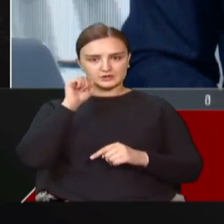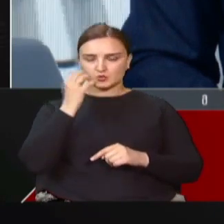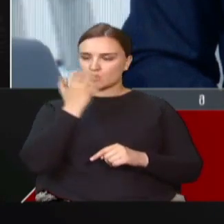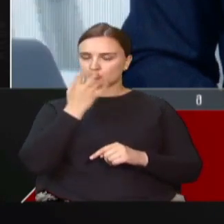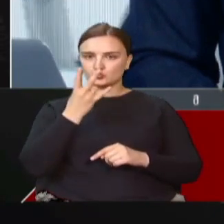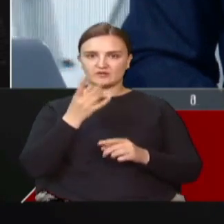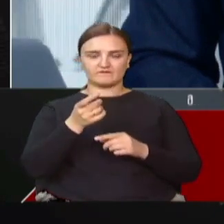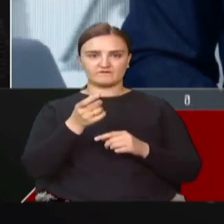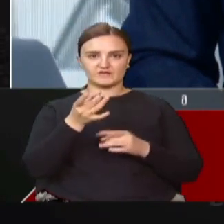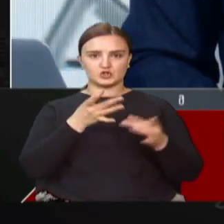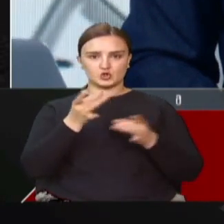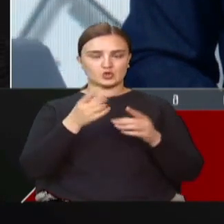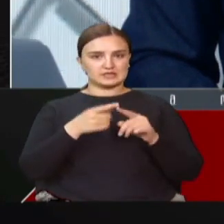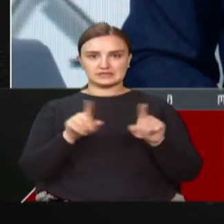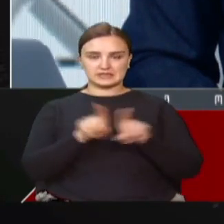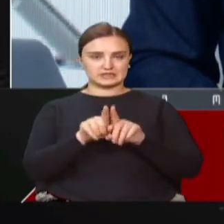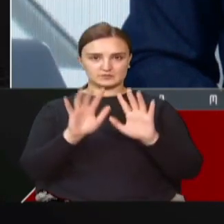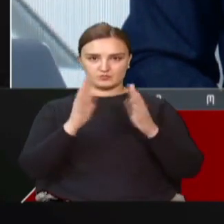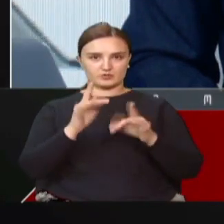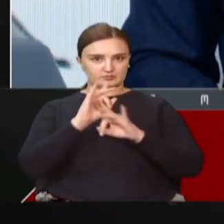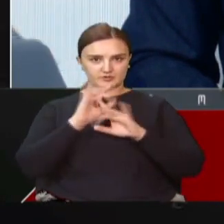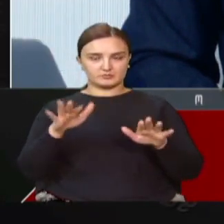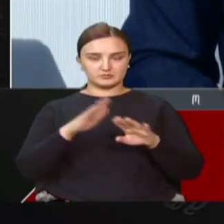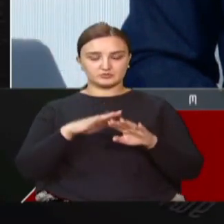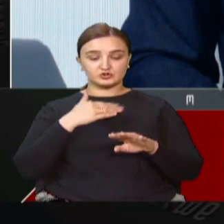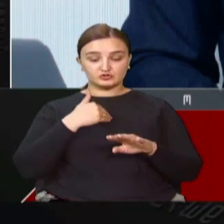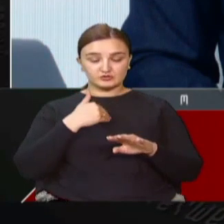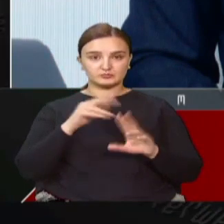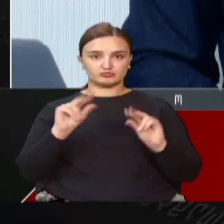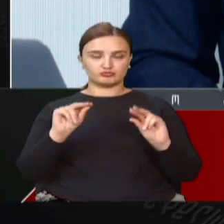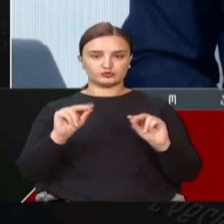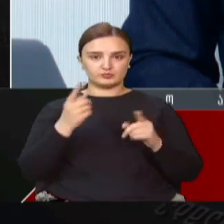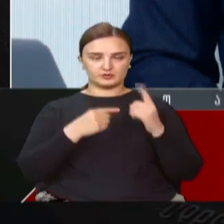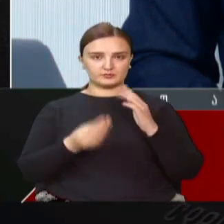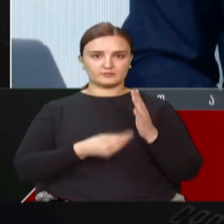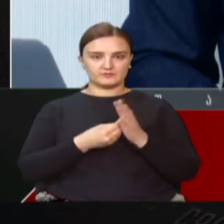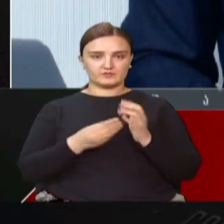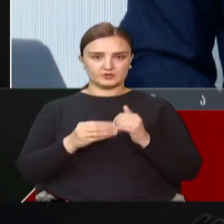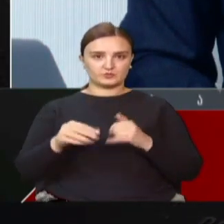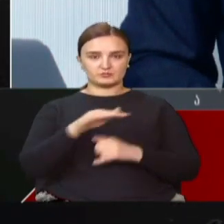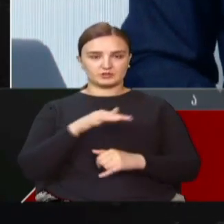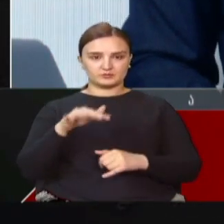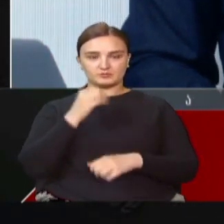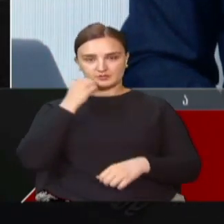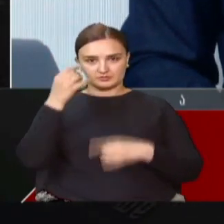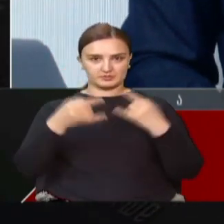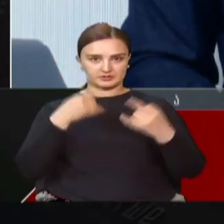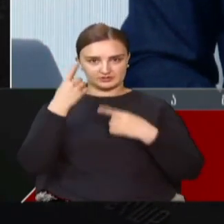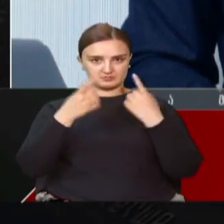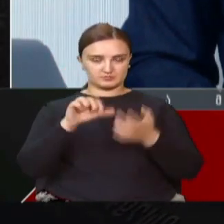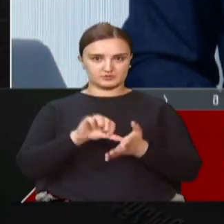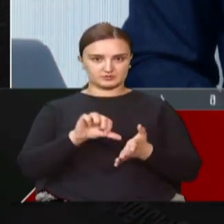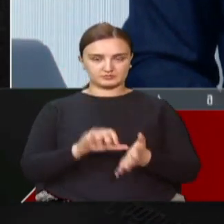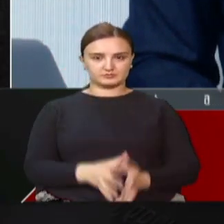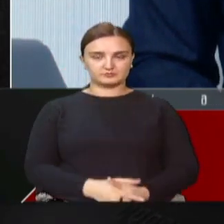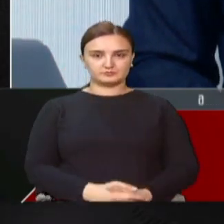osep, unda vesrolut. Armohde ba esam bavi, imitoro čuenic, șuidobianat, ahuadgent teritoriul Tlianobos. Madloba, gata, ce mașim, unda ce le